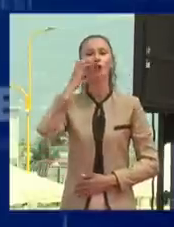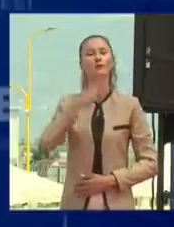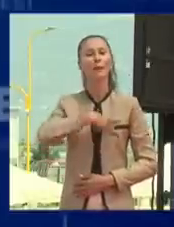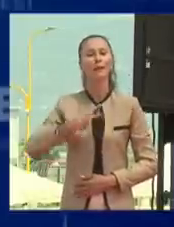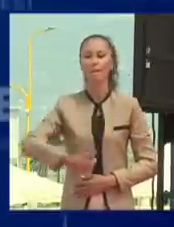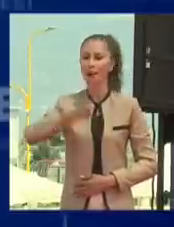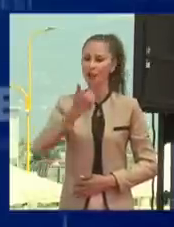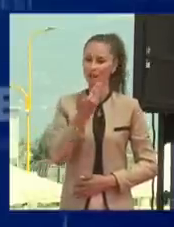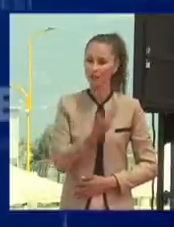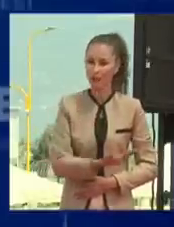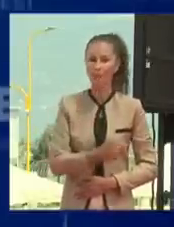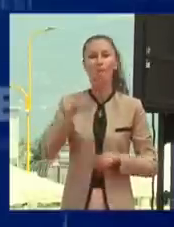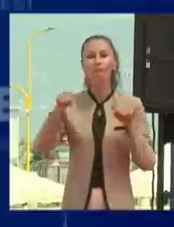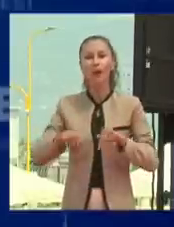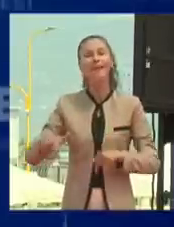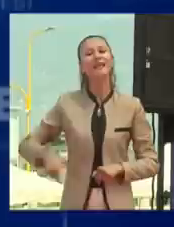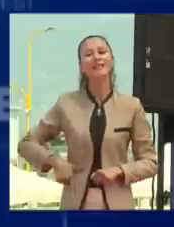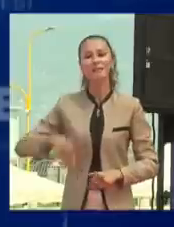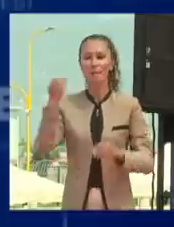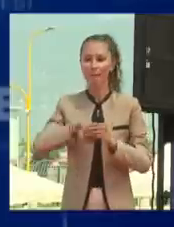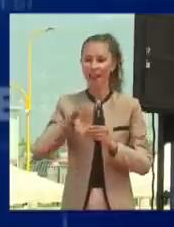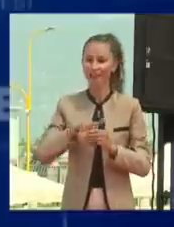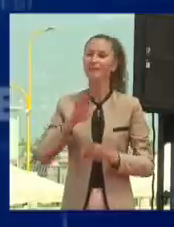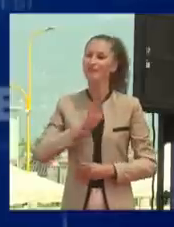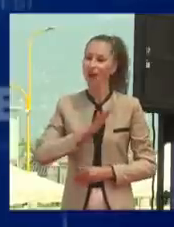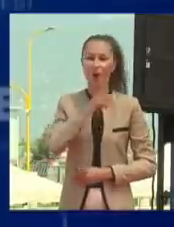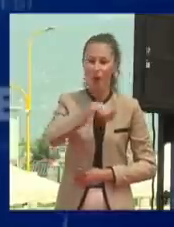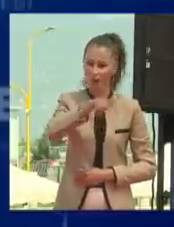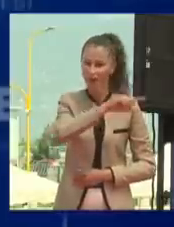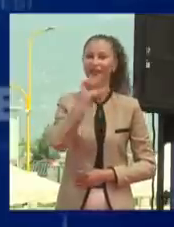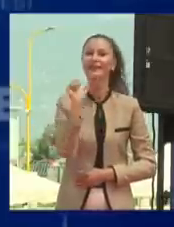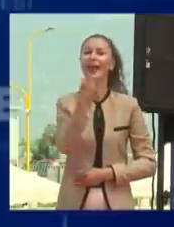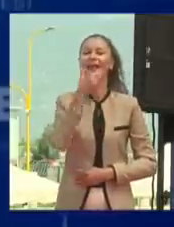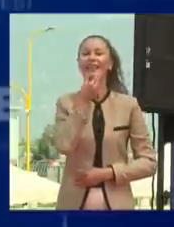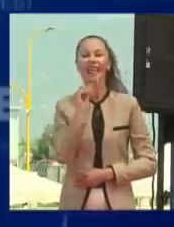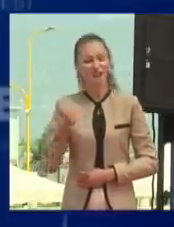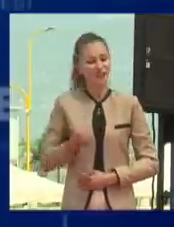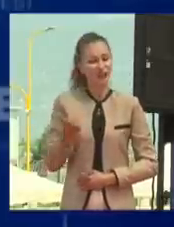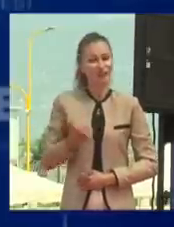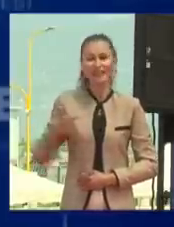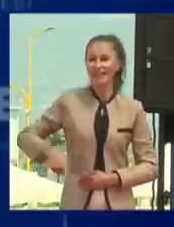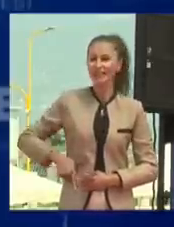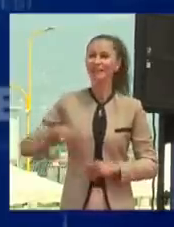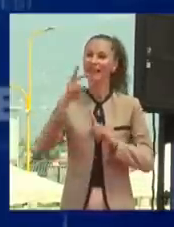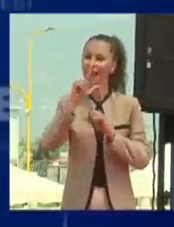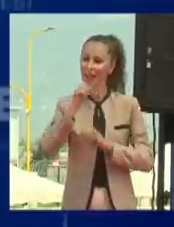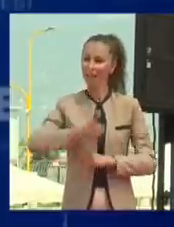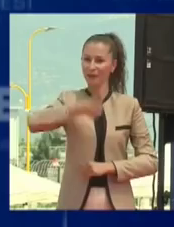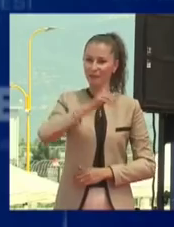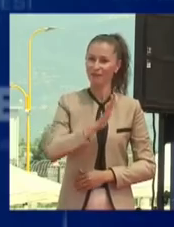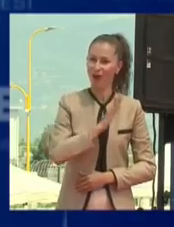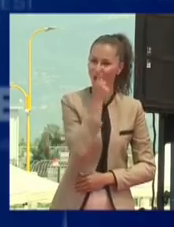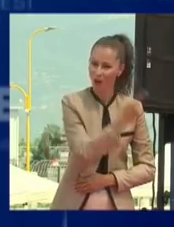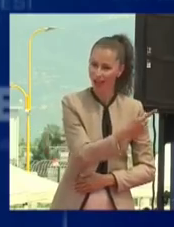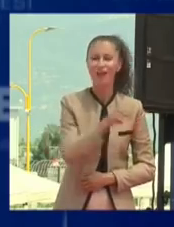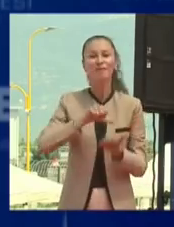Belediye Başkanımıza, burada İzmir milletvekillerimiz var onlara ve değerli genç yakışıklı İzmir İl Başkanımız var ona ve